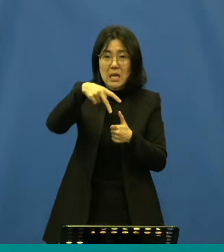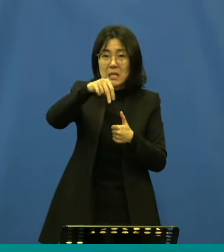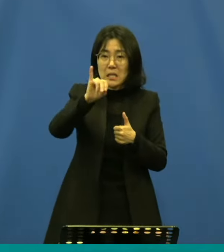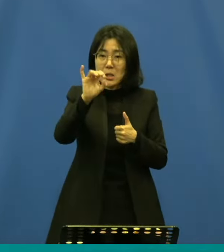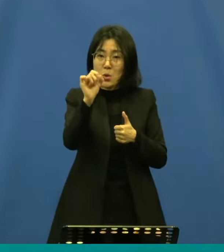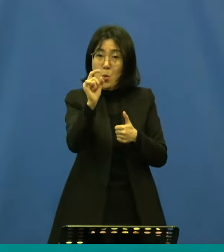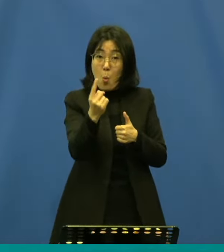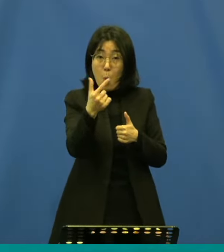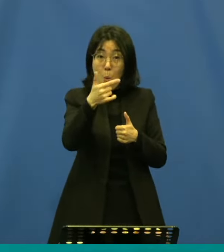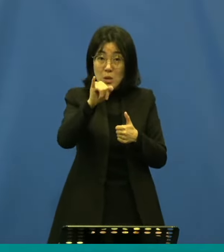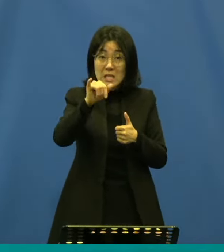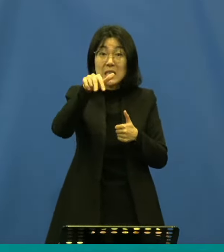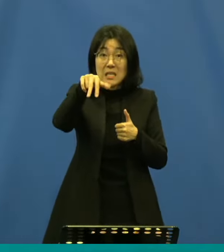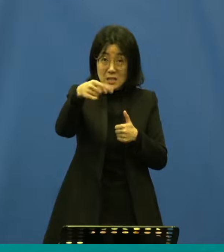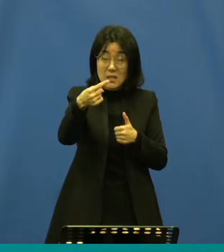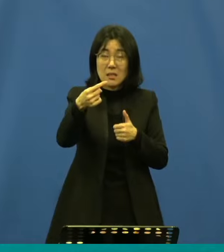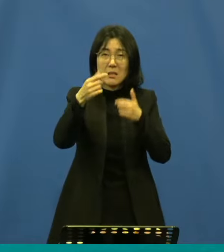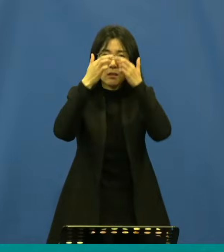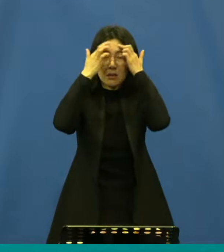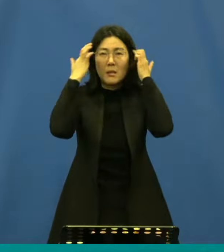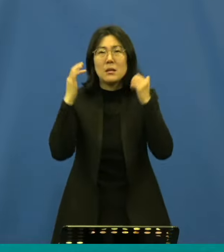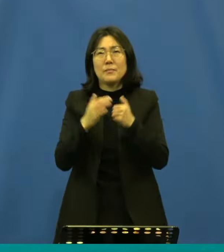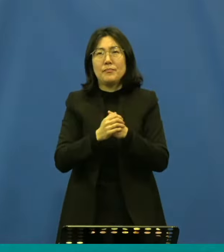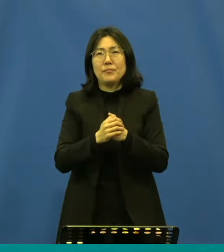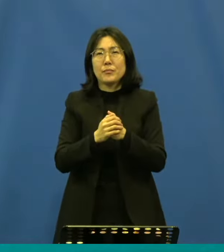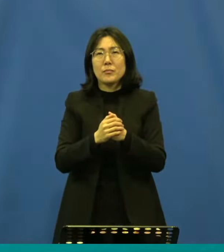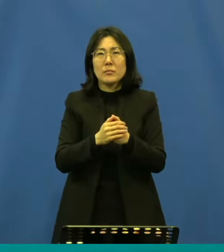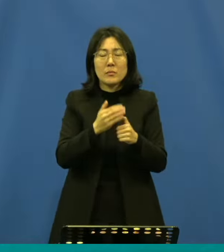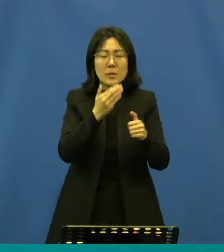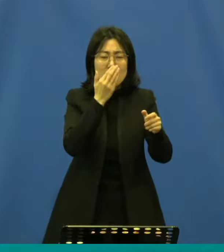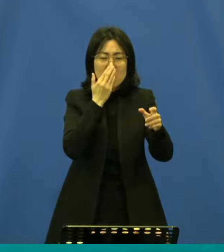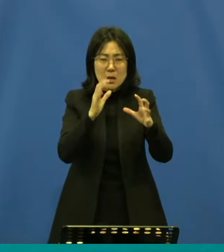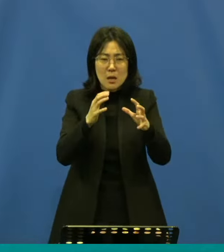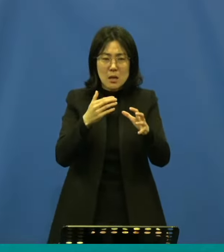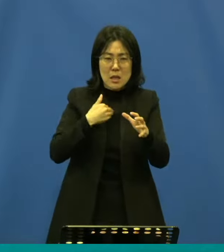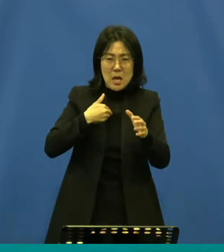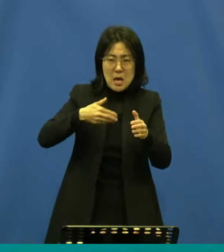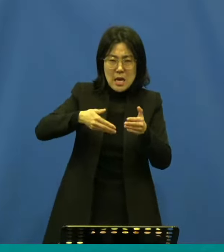유대 이스라엘에 어마어마한 그 시오니즘이 있는 거예요.